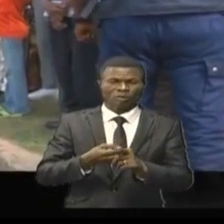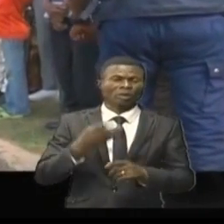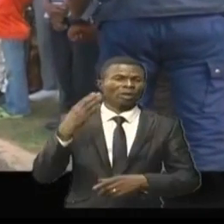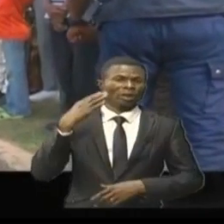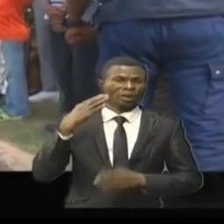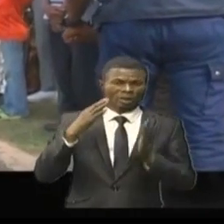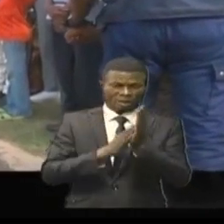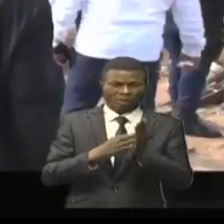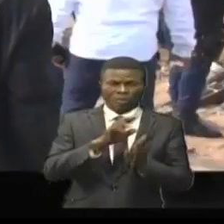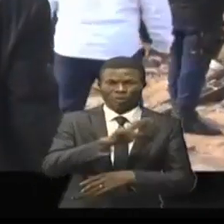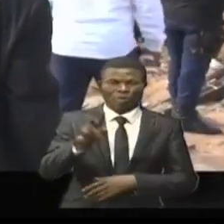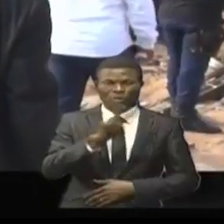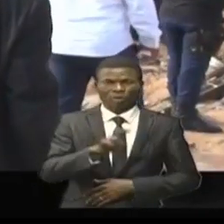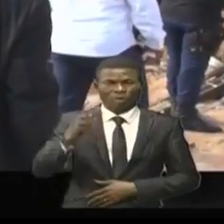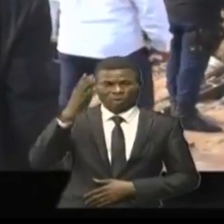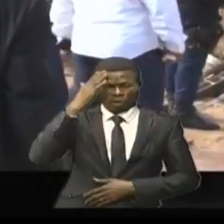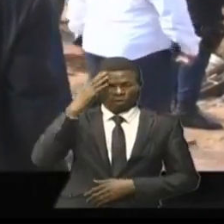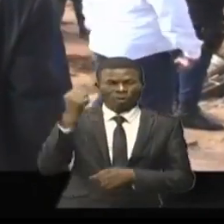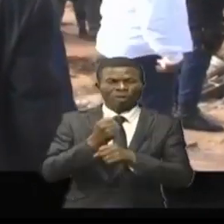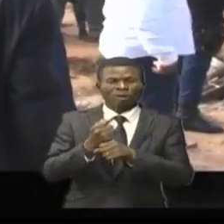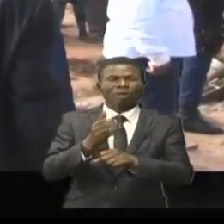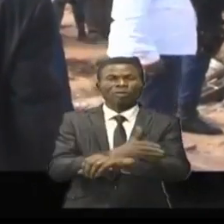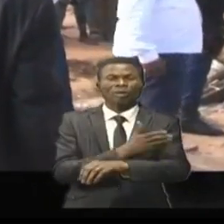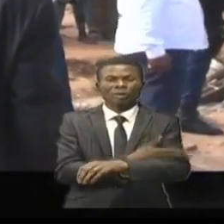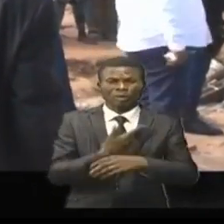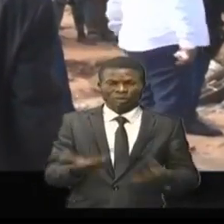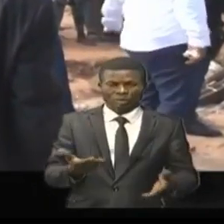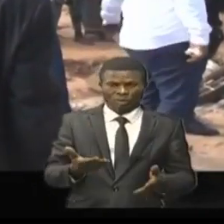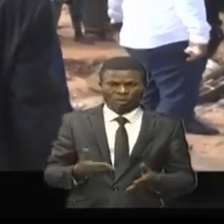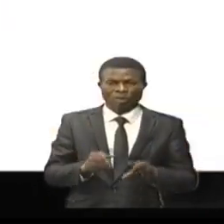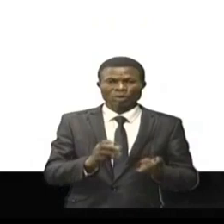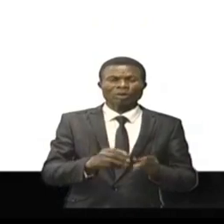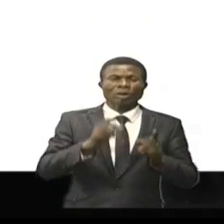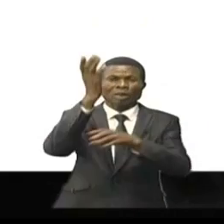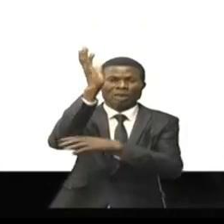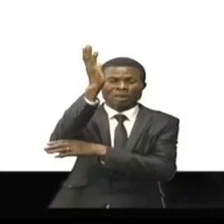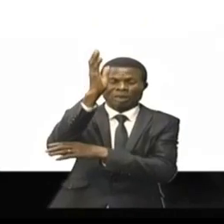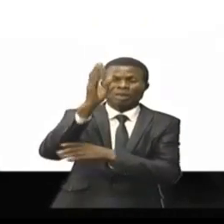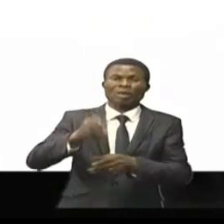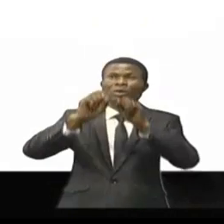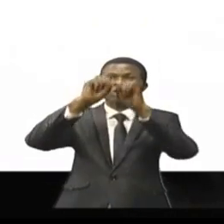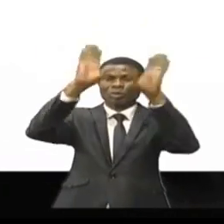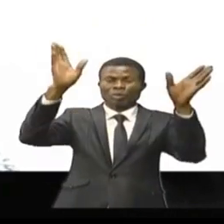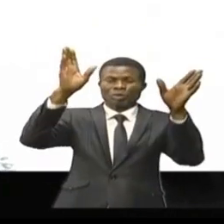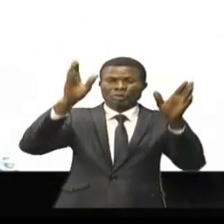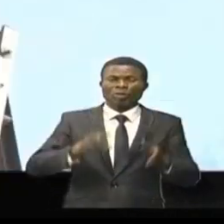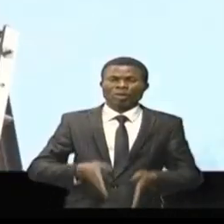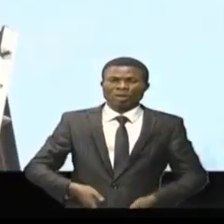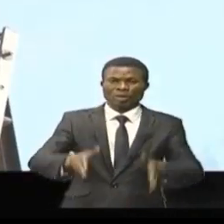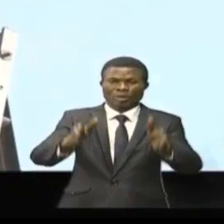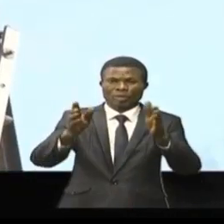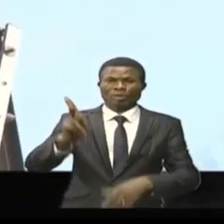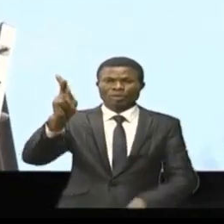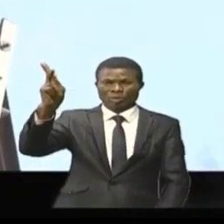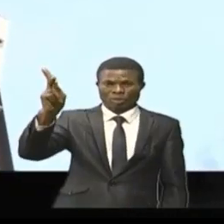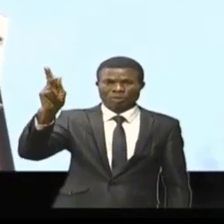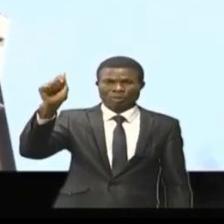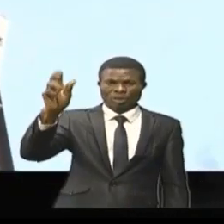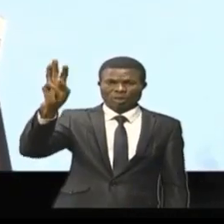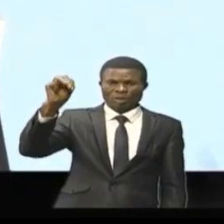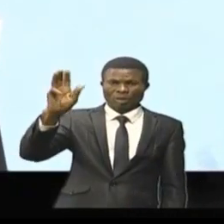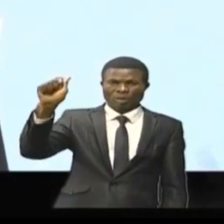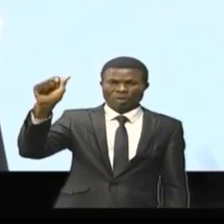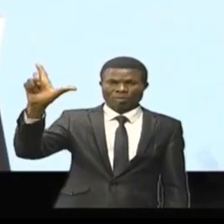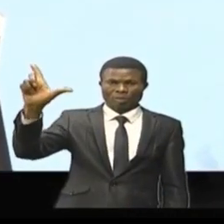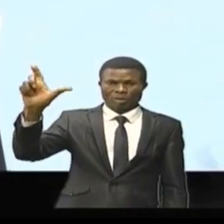visé, s'enquérir de l'évolution des travaux de placement des lampadaires, de l'éclairage public, tout le long de l'avenue Kambala en faveur de la population de